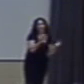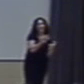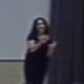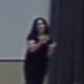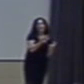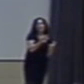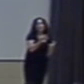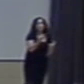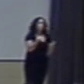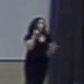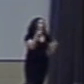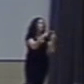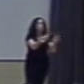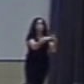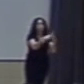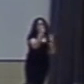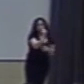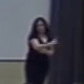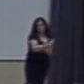algun tipus de finalitats socials. No?